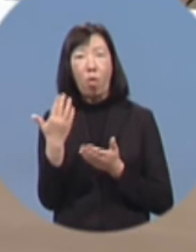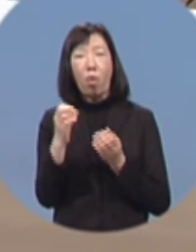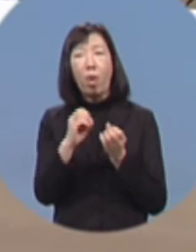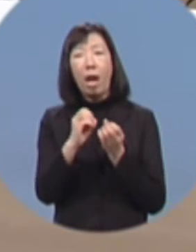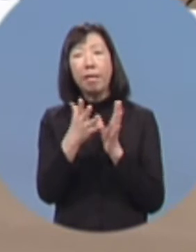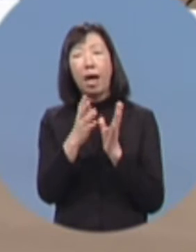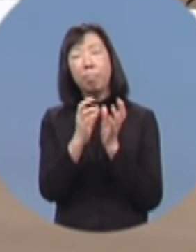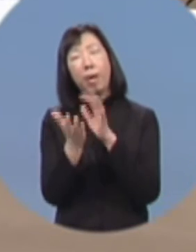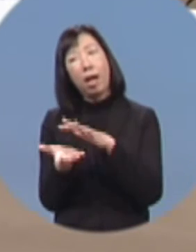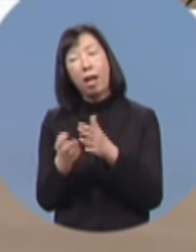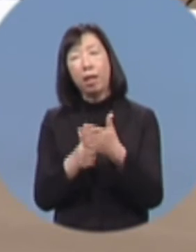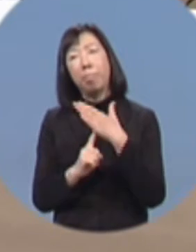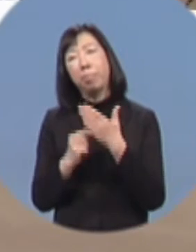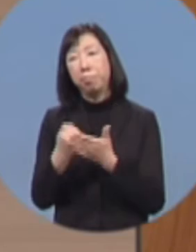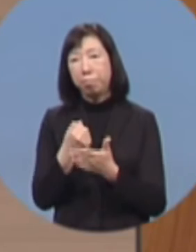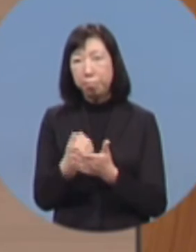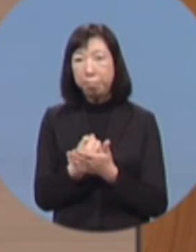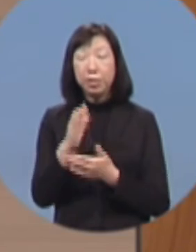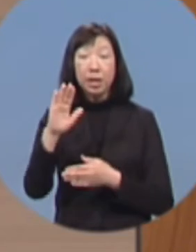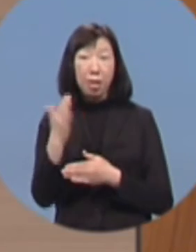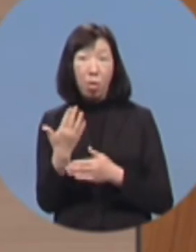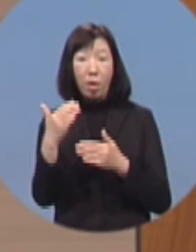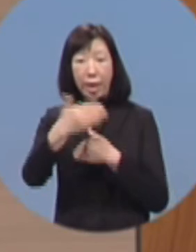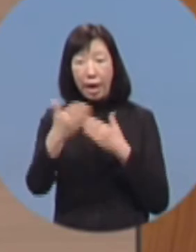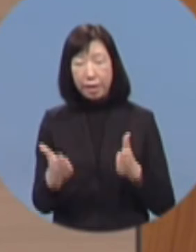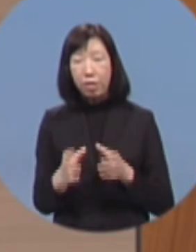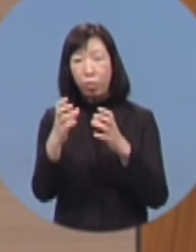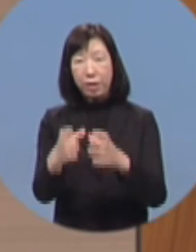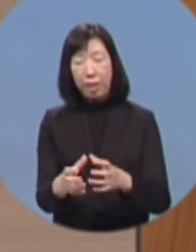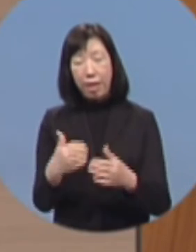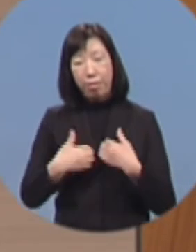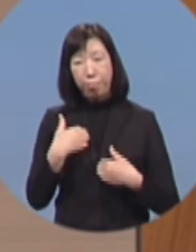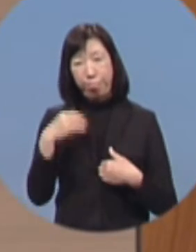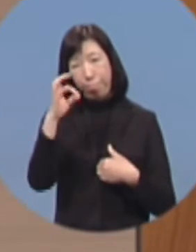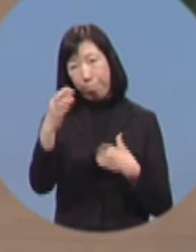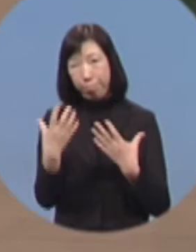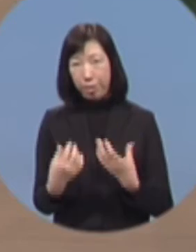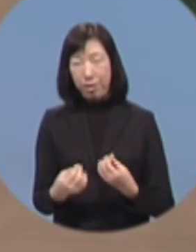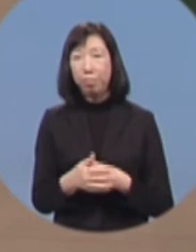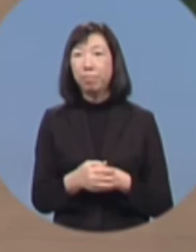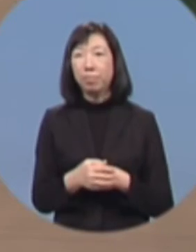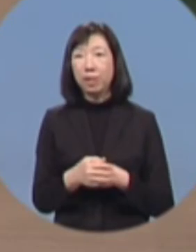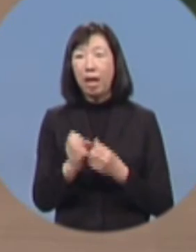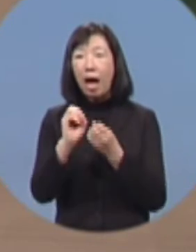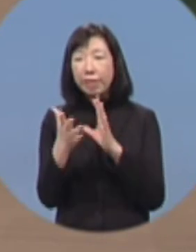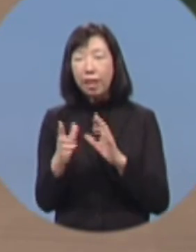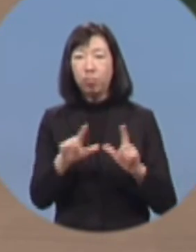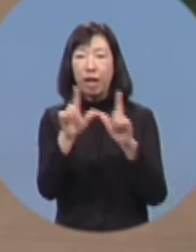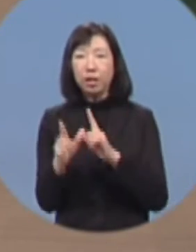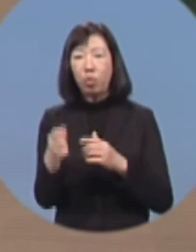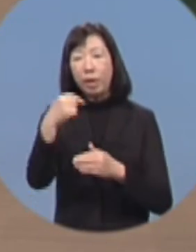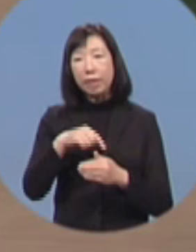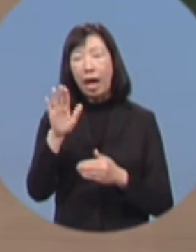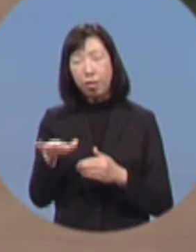持たなかったので諦めました。でもお部屋に飾って楽しませていただきました。 お花が暮らしの中に